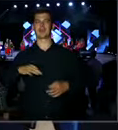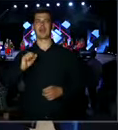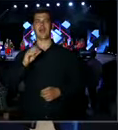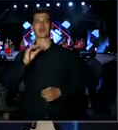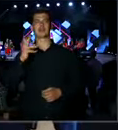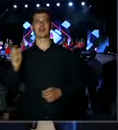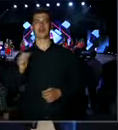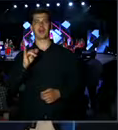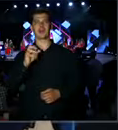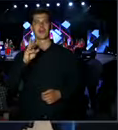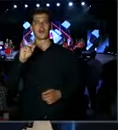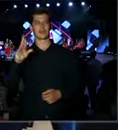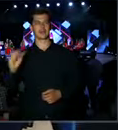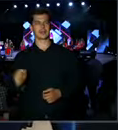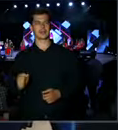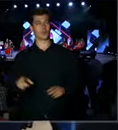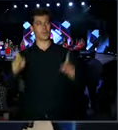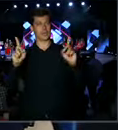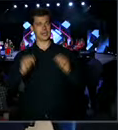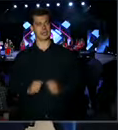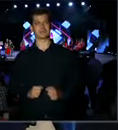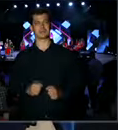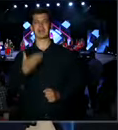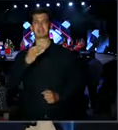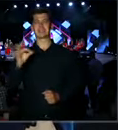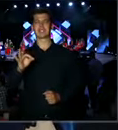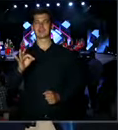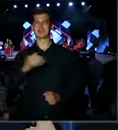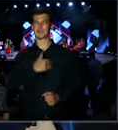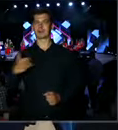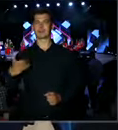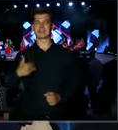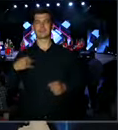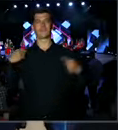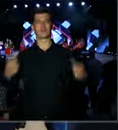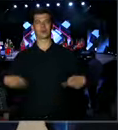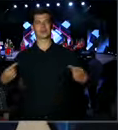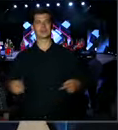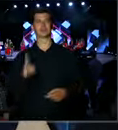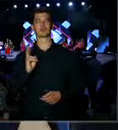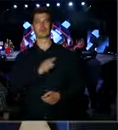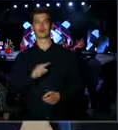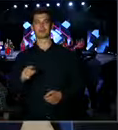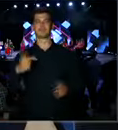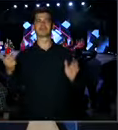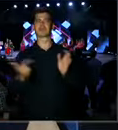Agnieszki Jaworskiej. Uwaga, uwaga! Miss Polski na wózku